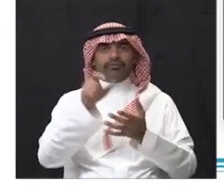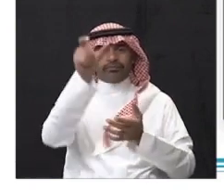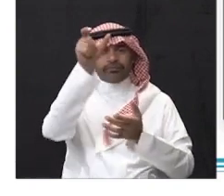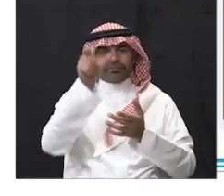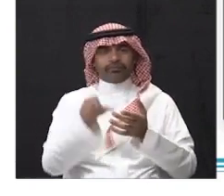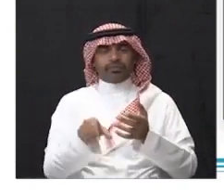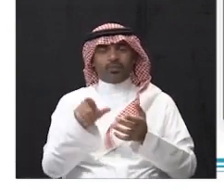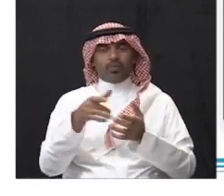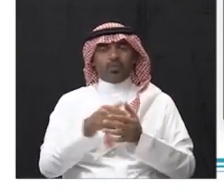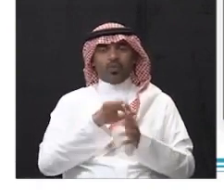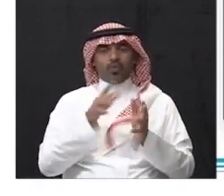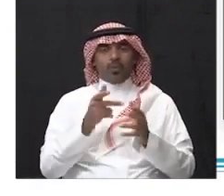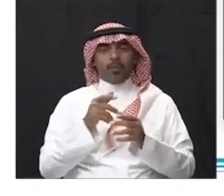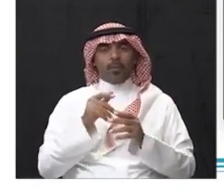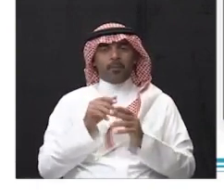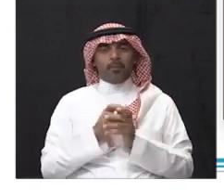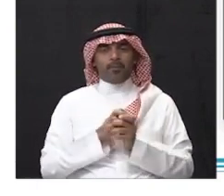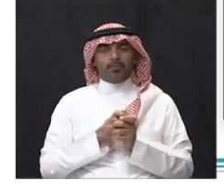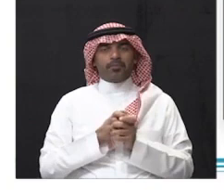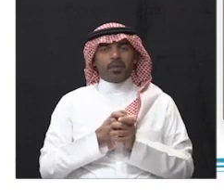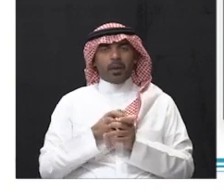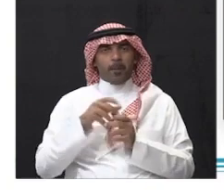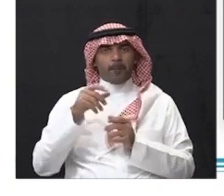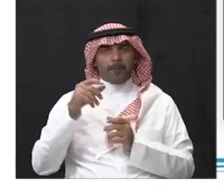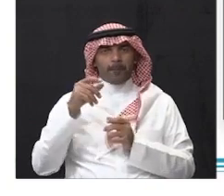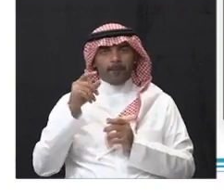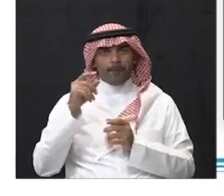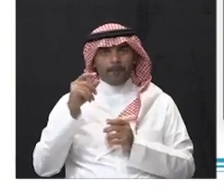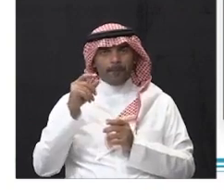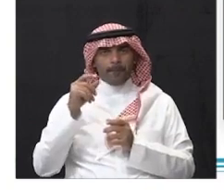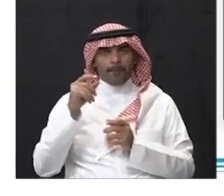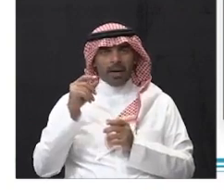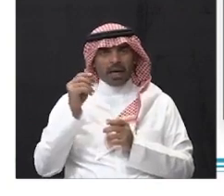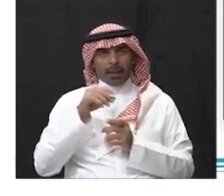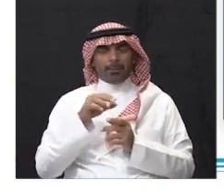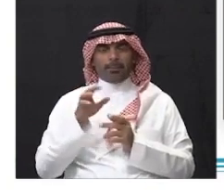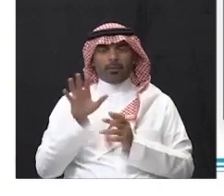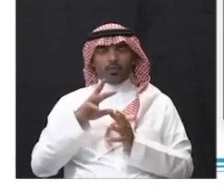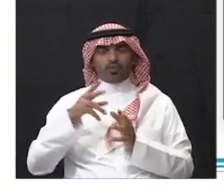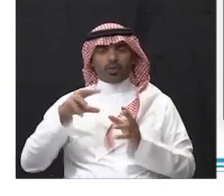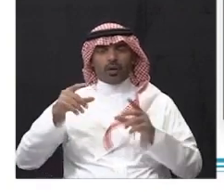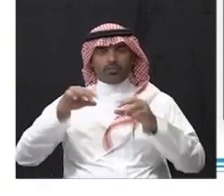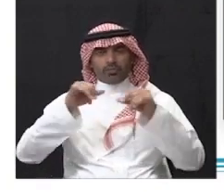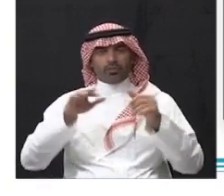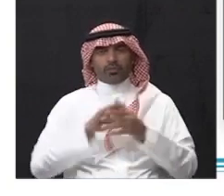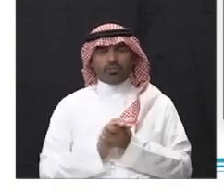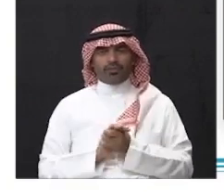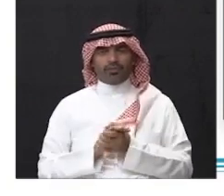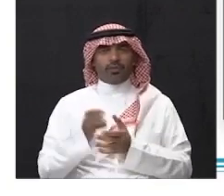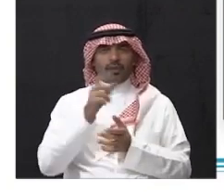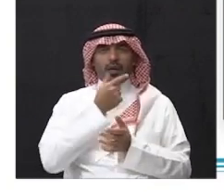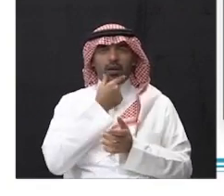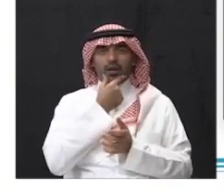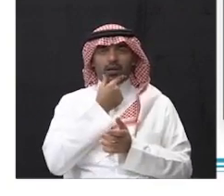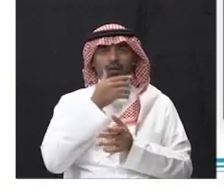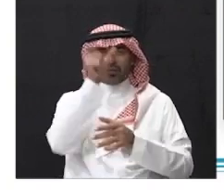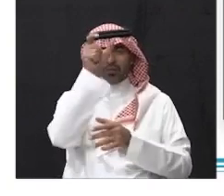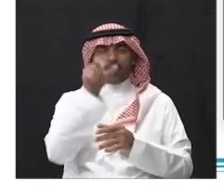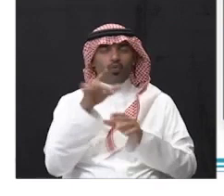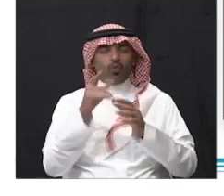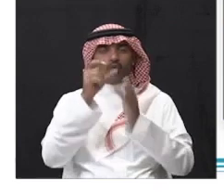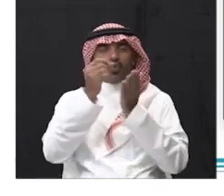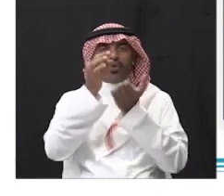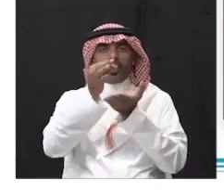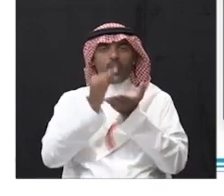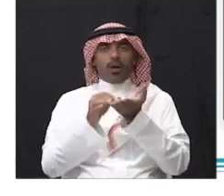سبتة ومليلة في المغرب. بريطانيا استعمرت ماليزيا، عدن، مصر،